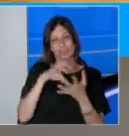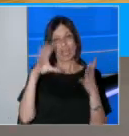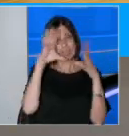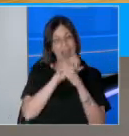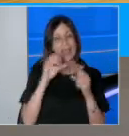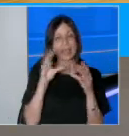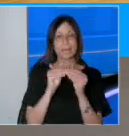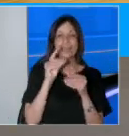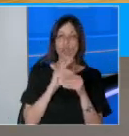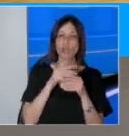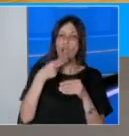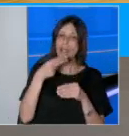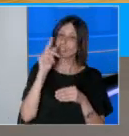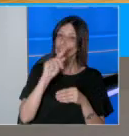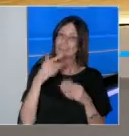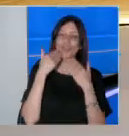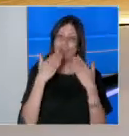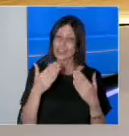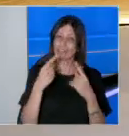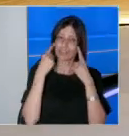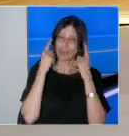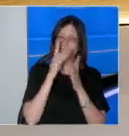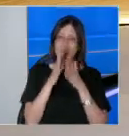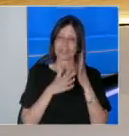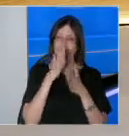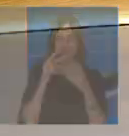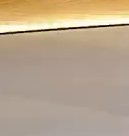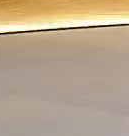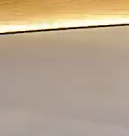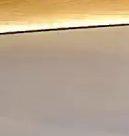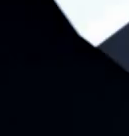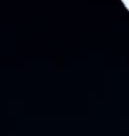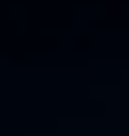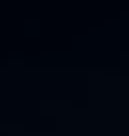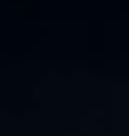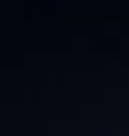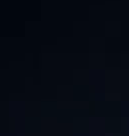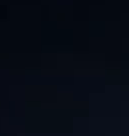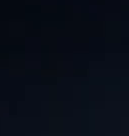רני זובידה. ולפני סיום, תודה ליוסף התנא מהתרגום לשפת הסימנים. להתראות.